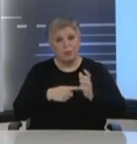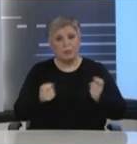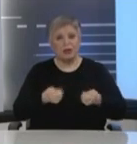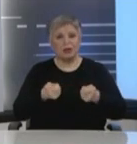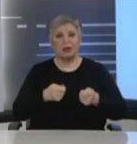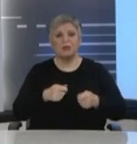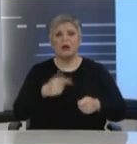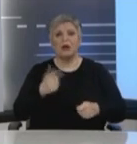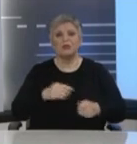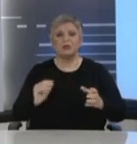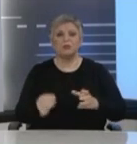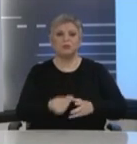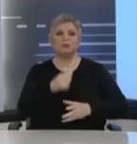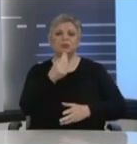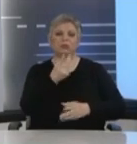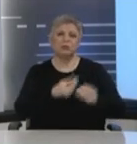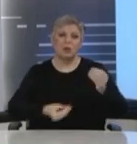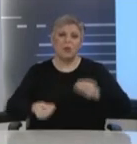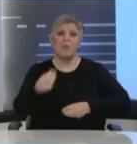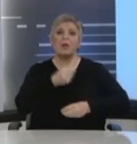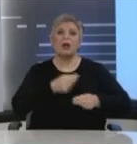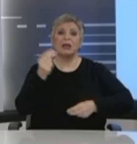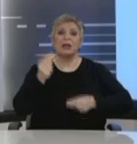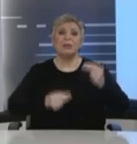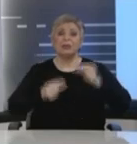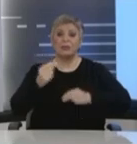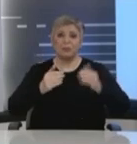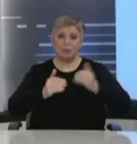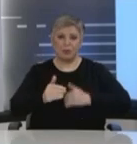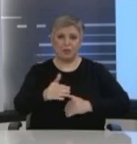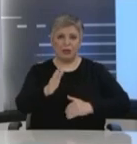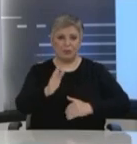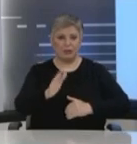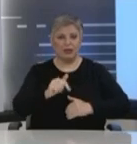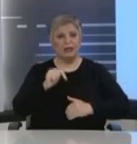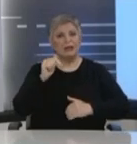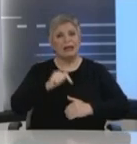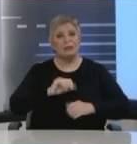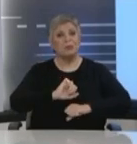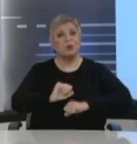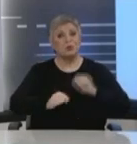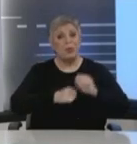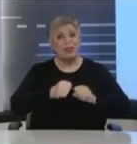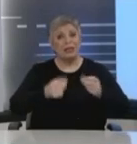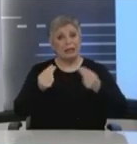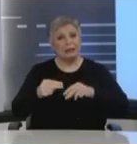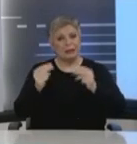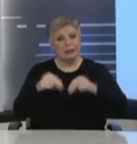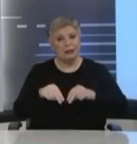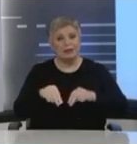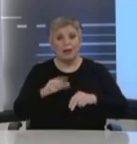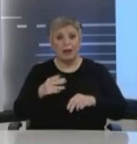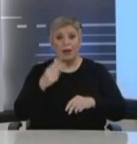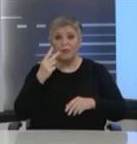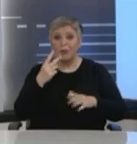το, πολύ μεγαλύτερα προβλήματα στο μέλλον από αυτά που φαίνεται ότι προσπαθεί να επιλύσει.